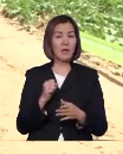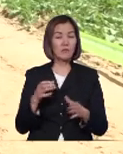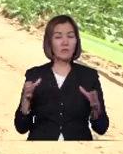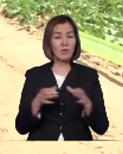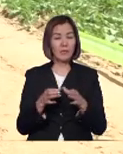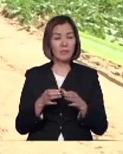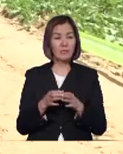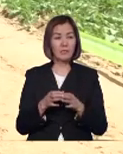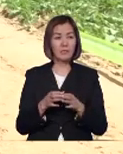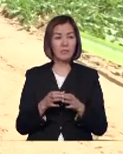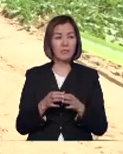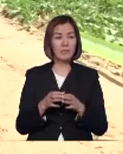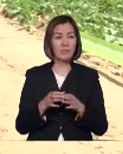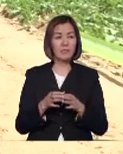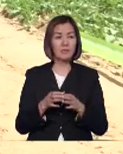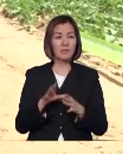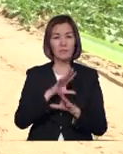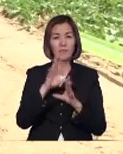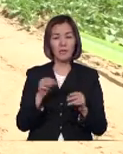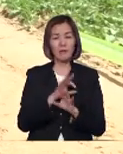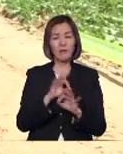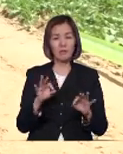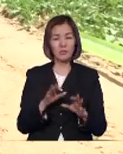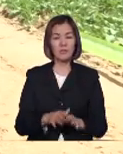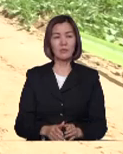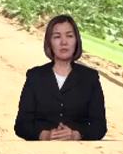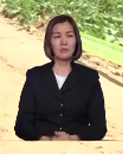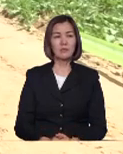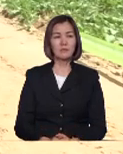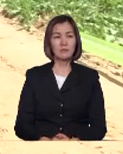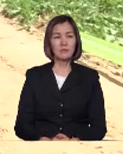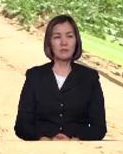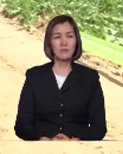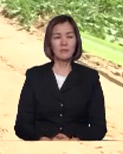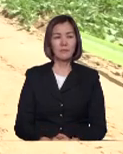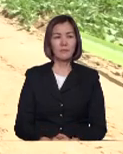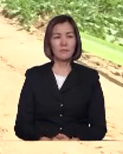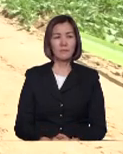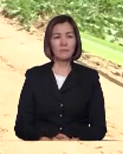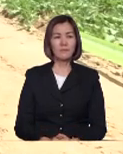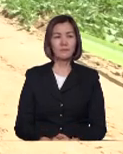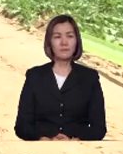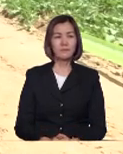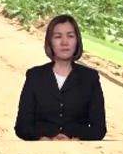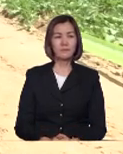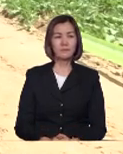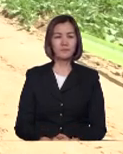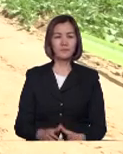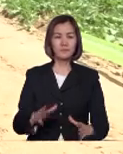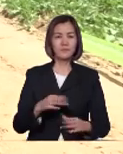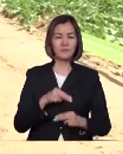фирманың жаңағы гербицидтері барлығы жақсы істеп атқанымыз ешқандай неміз жоқ. Жылда осы кісілермен істейміз,